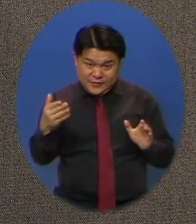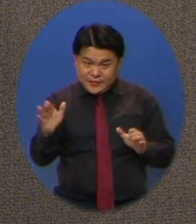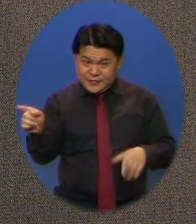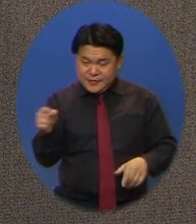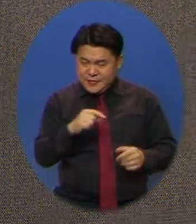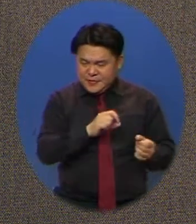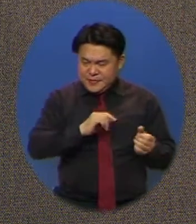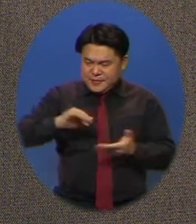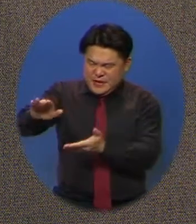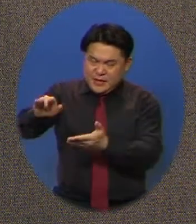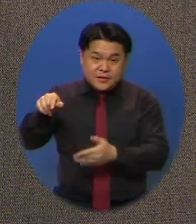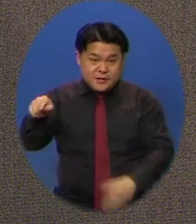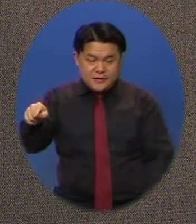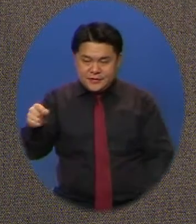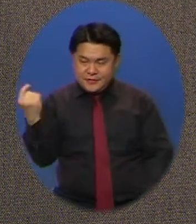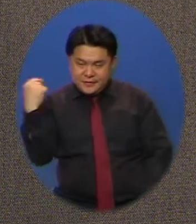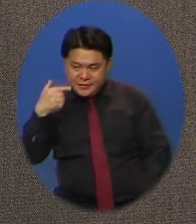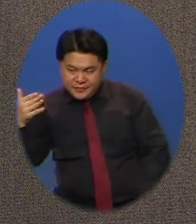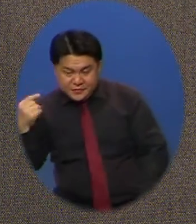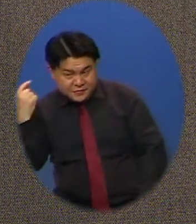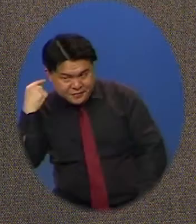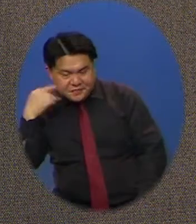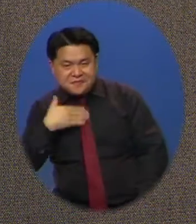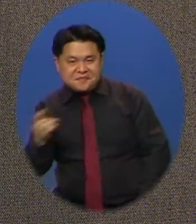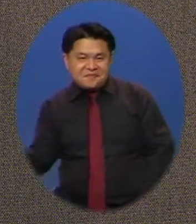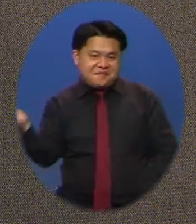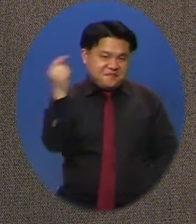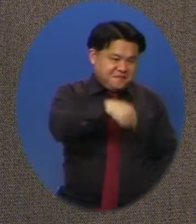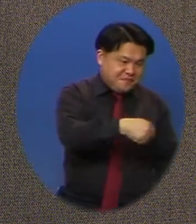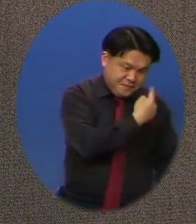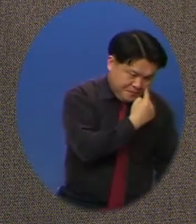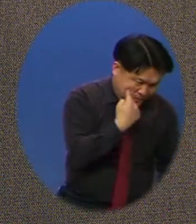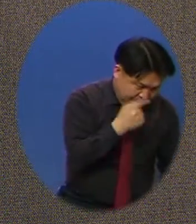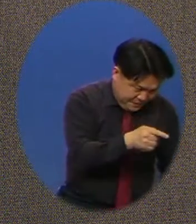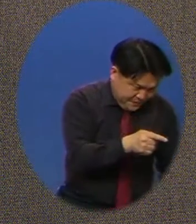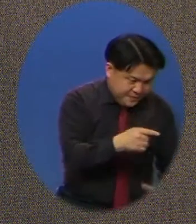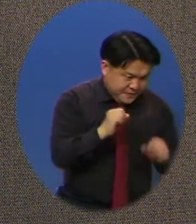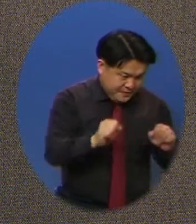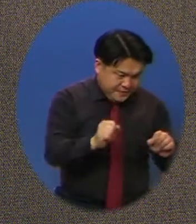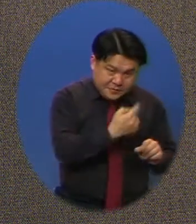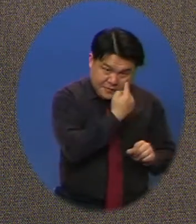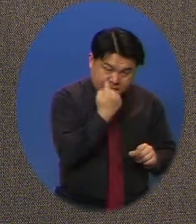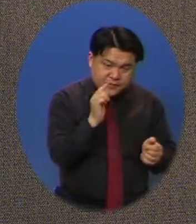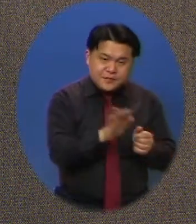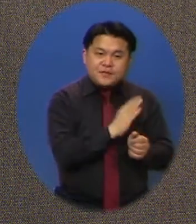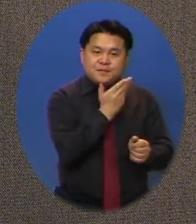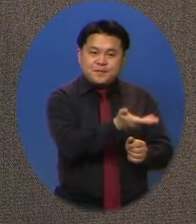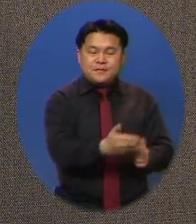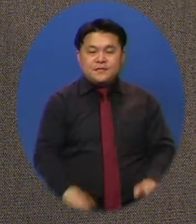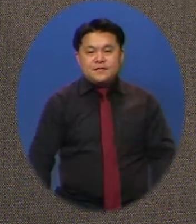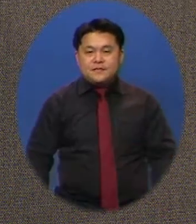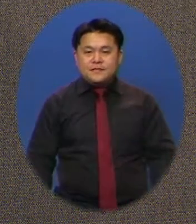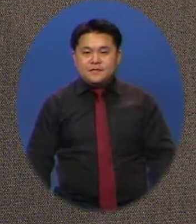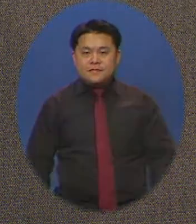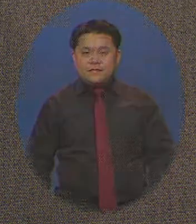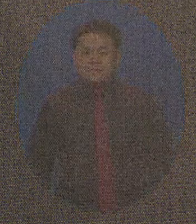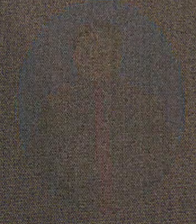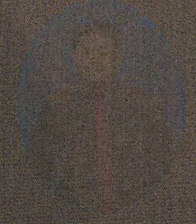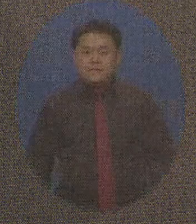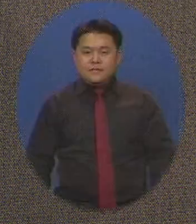그 내용이 전달되도록 하고 소방 직원이 와서 안전 확인하는 서비스를 제공을 하고 있습니다.